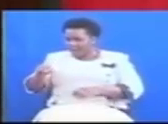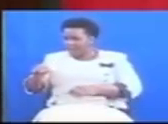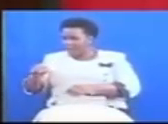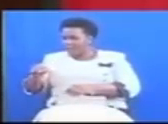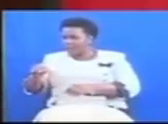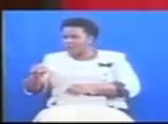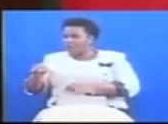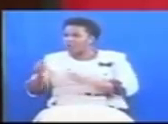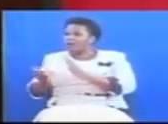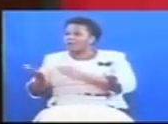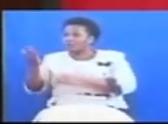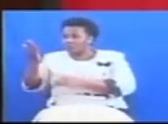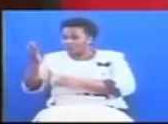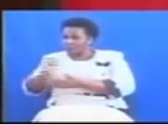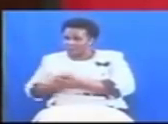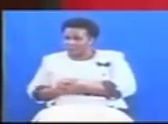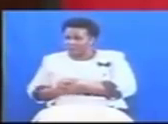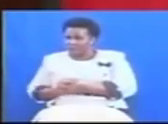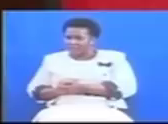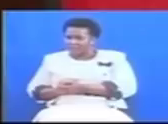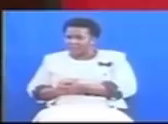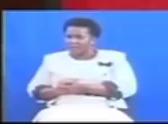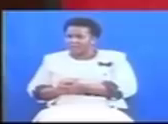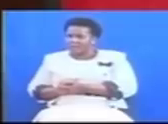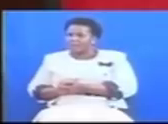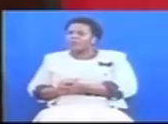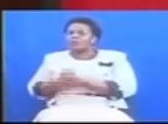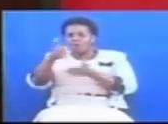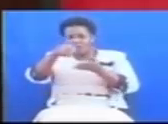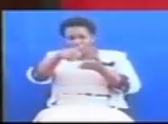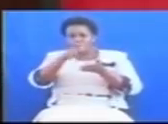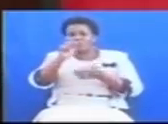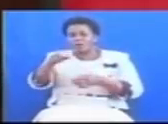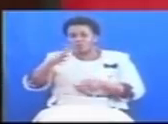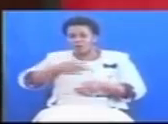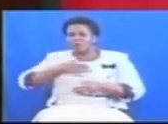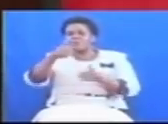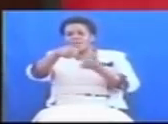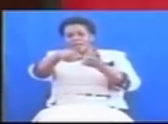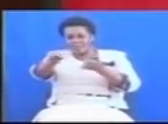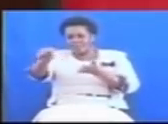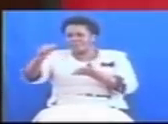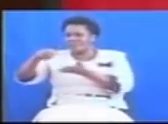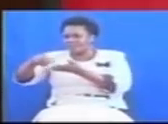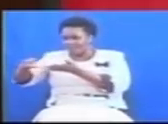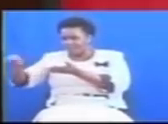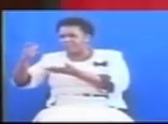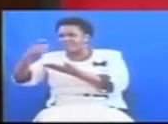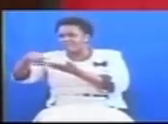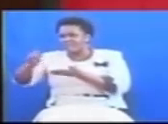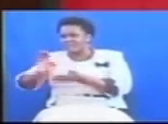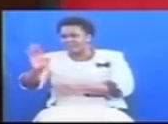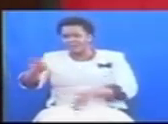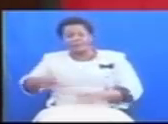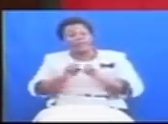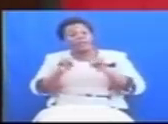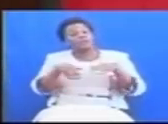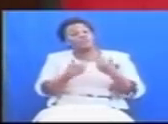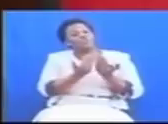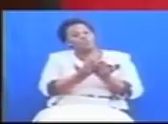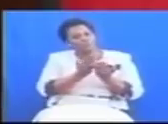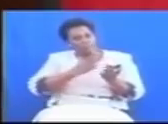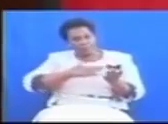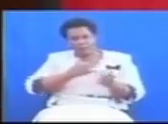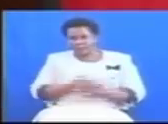KV 400 wako Babati eneo la Singu wakilipa wananchi fidia zao. Sasa ombi langu kwa serikali,